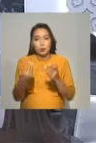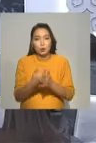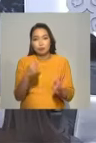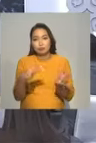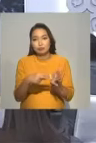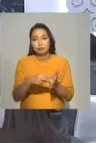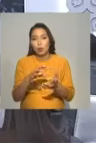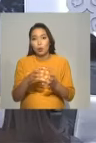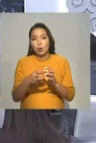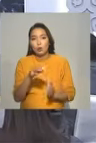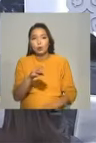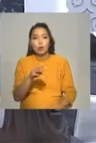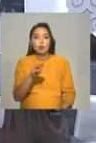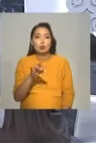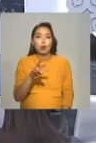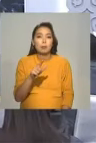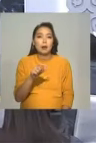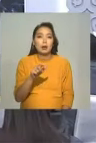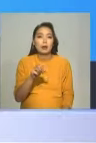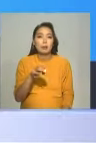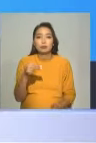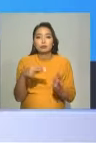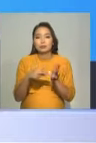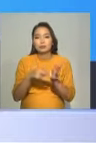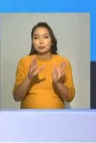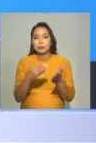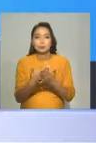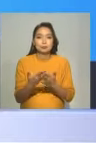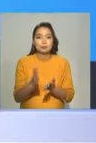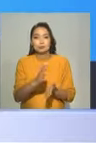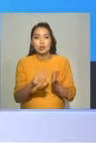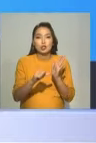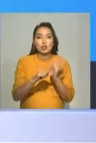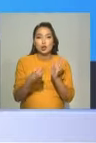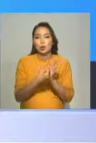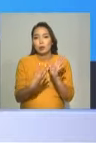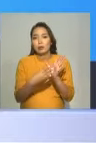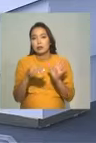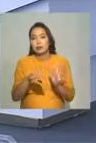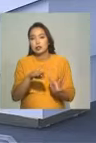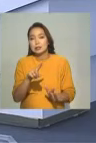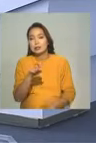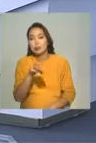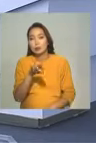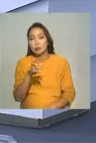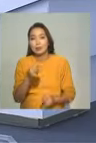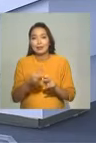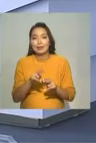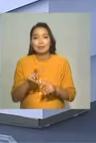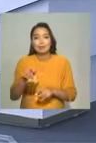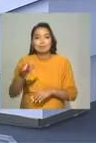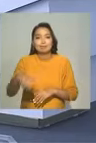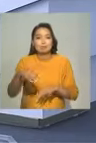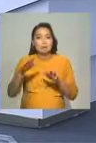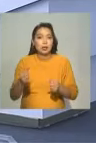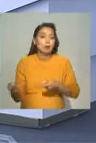словам Турара Жолмагомбетова, стоимость будет варьироваться от 6 до 9 тысяч тенге за тонну. Это на карьерах. Плюс перевозка и хранение.